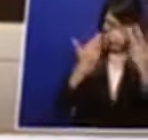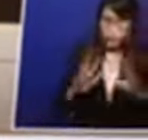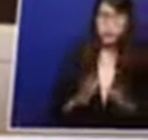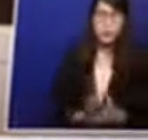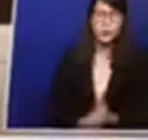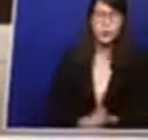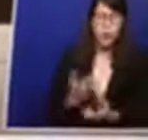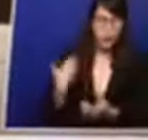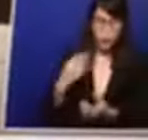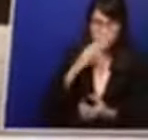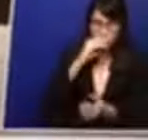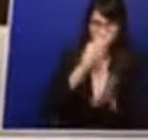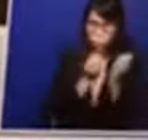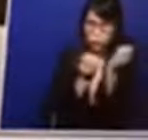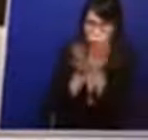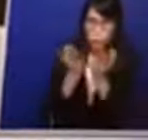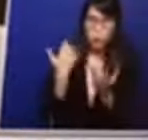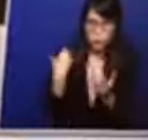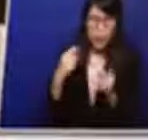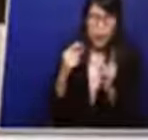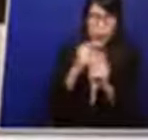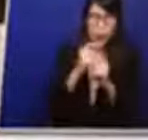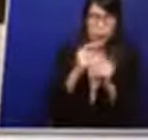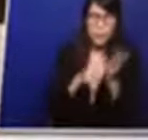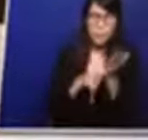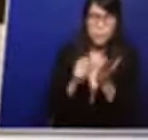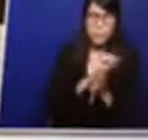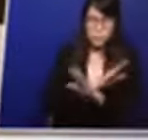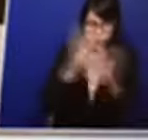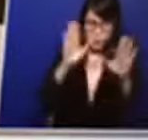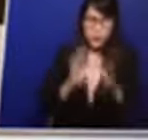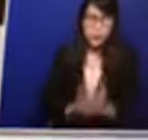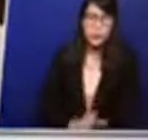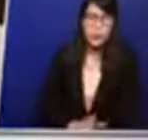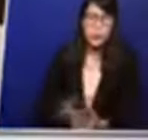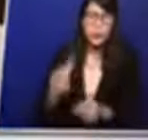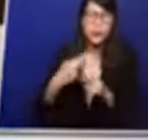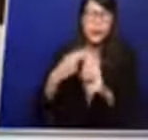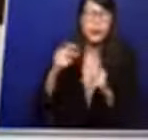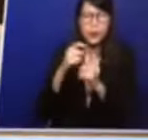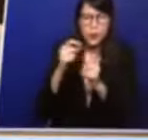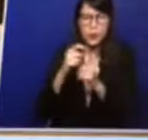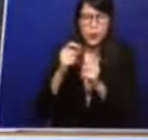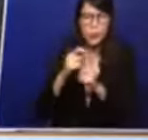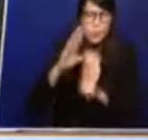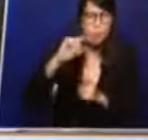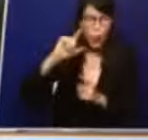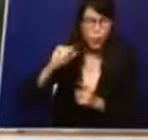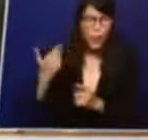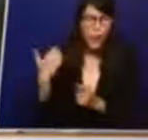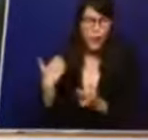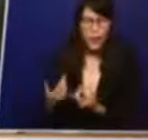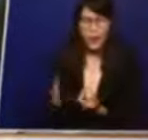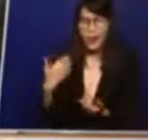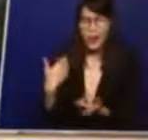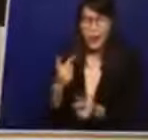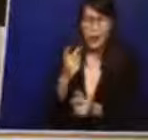าเสียดสีท่านถอนออกนะครับว่าไม่มีพ่อแม่คนไหนตั้งชื่อประยุทธ์นะครับมีครับมีหลายคนครับถอนนะครับ